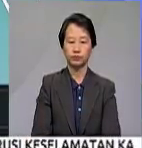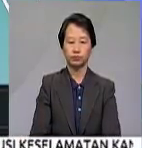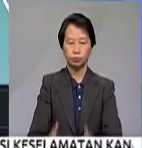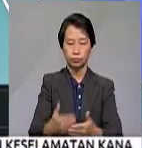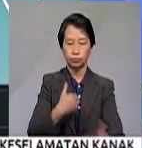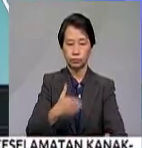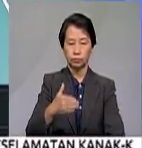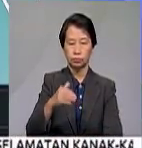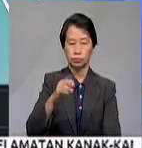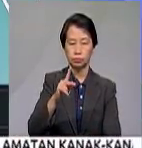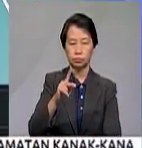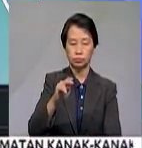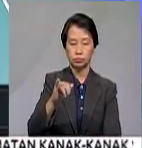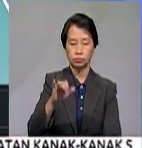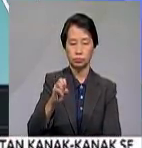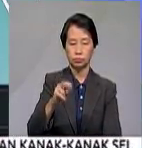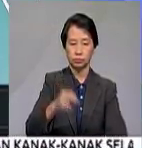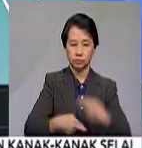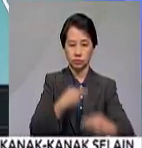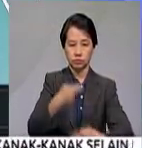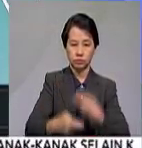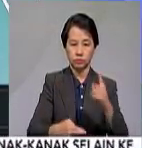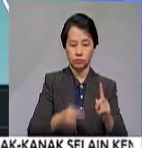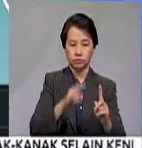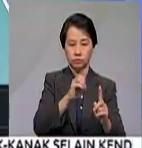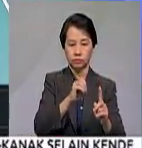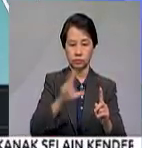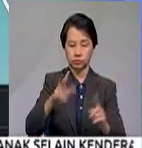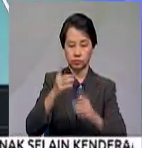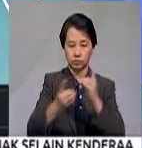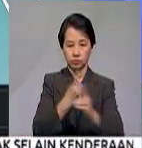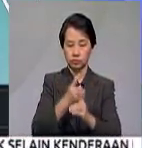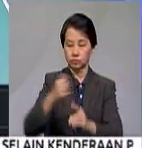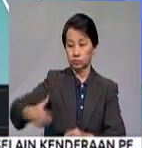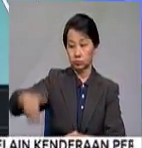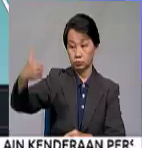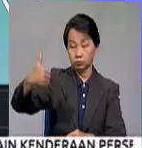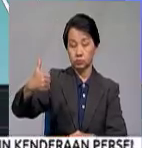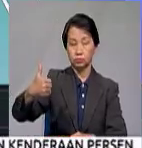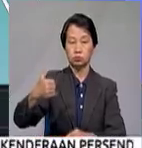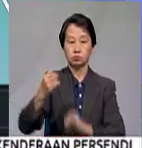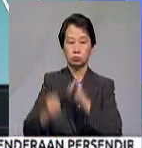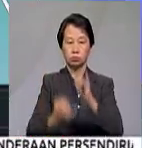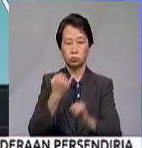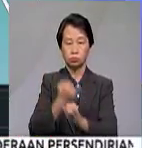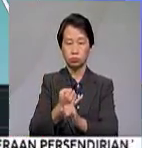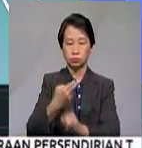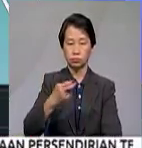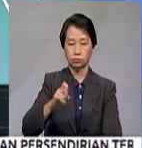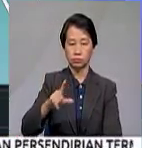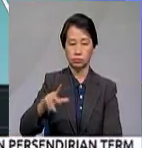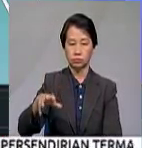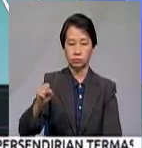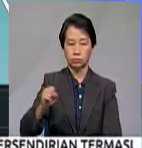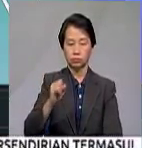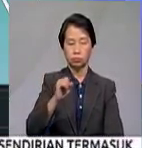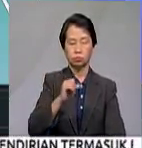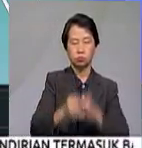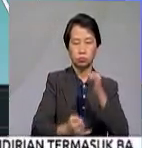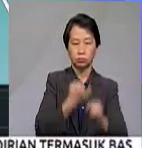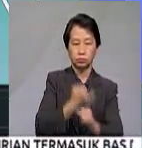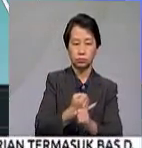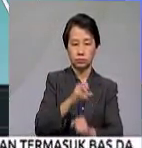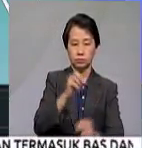2019, Kisona yang menghuni ranking ke-103 dunia muncul juara pada saingan siri antarabangsa Hellas dan siri